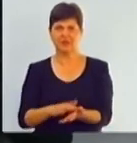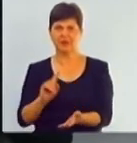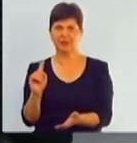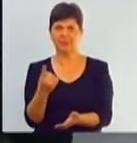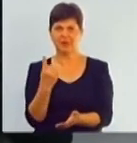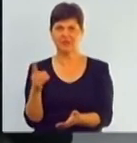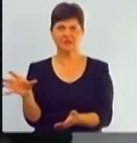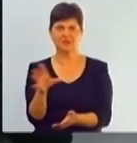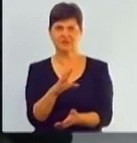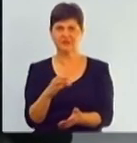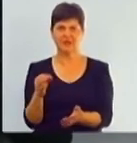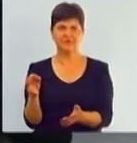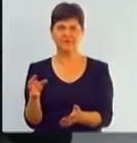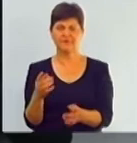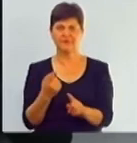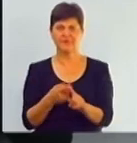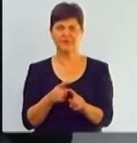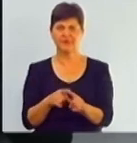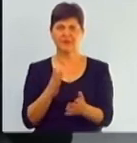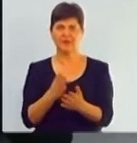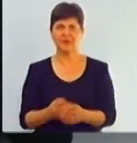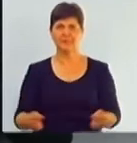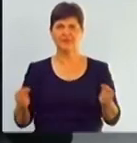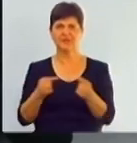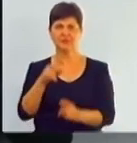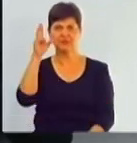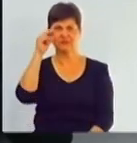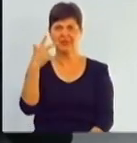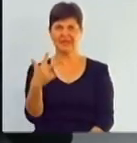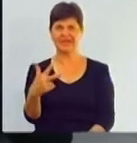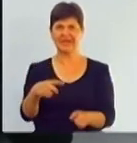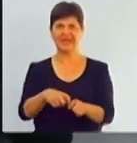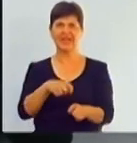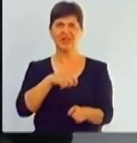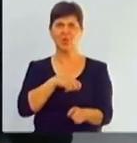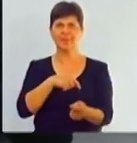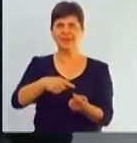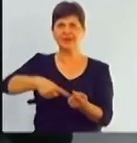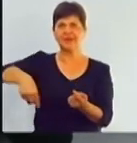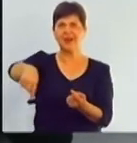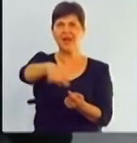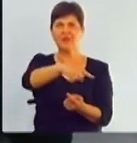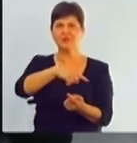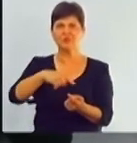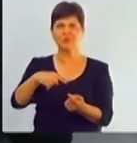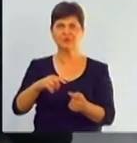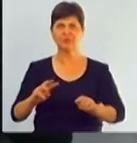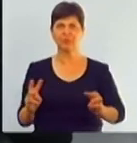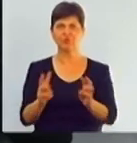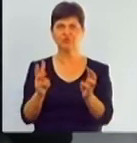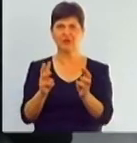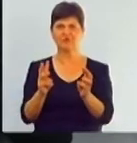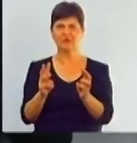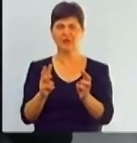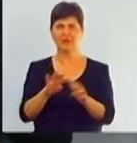згідно нормативних документів є така цифра, це 3 кілометри радіусу виїзду пожежного підрозділу.